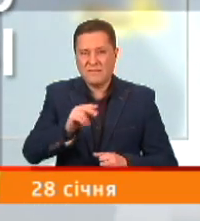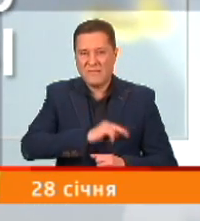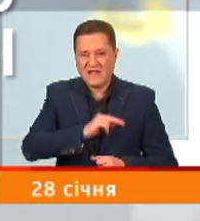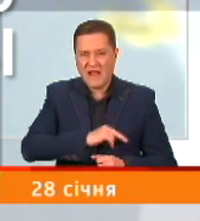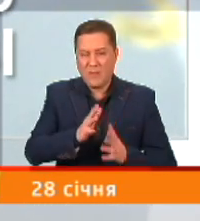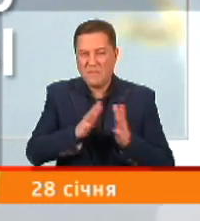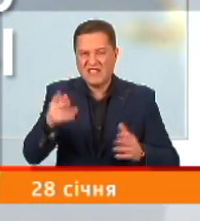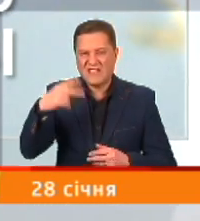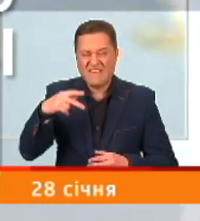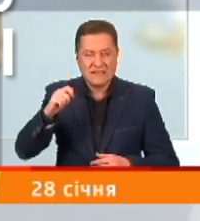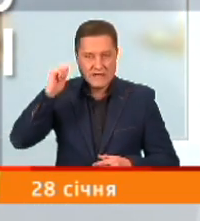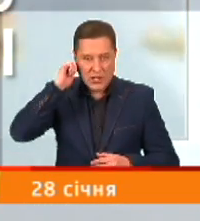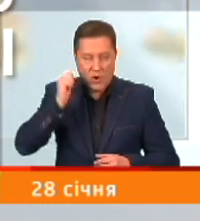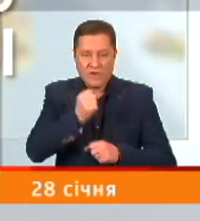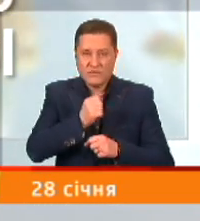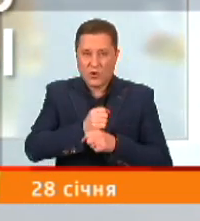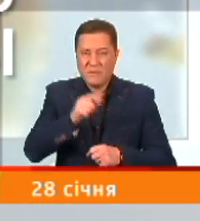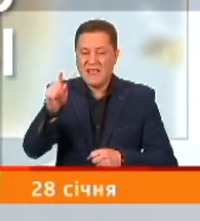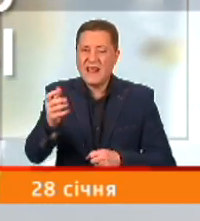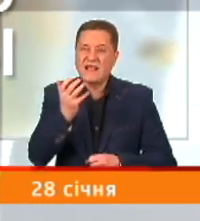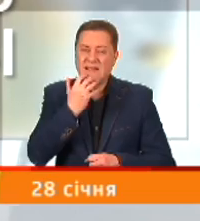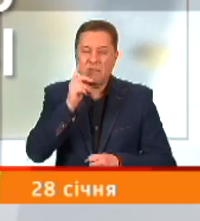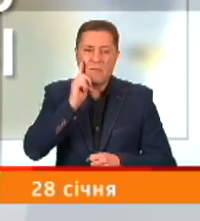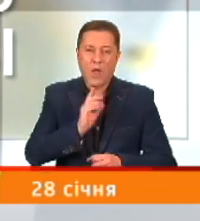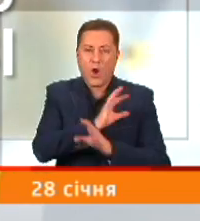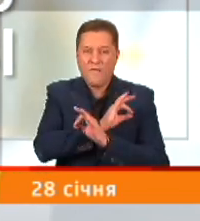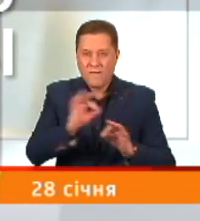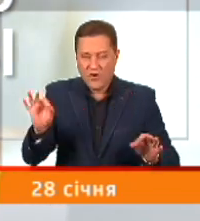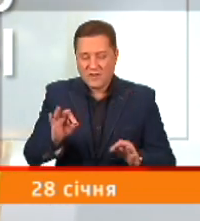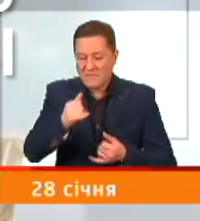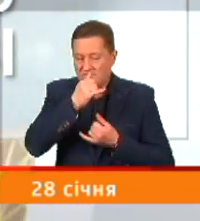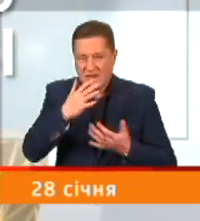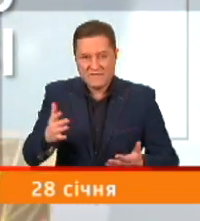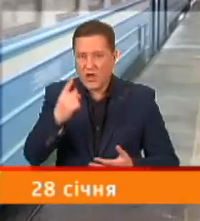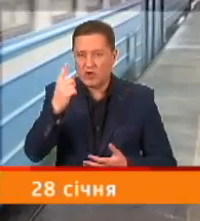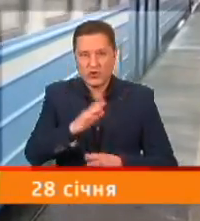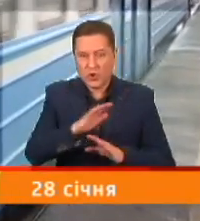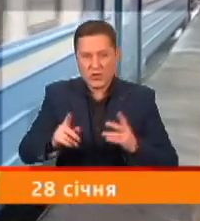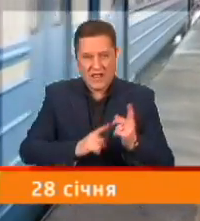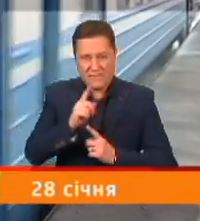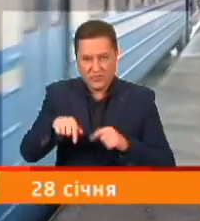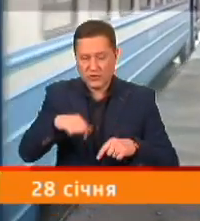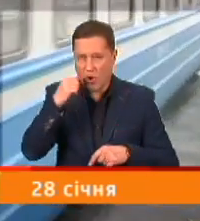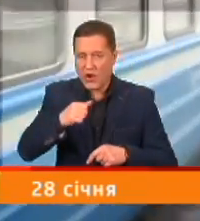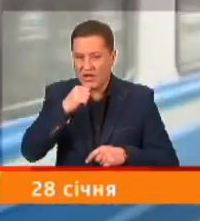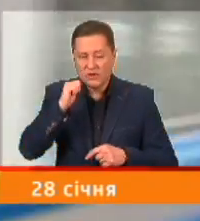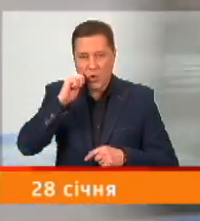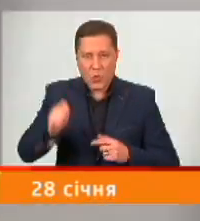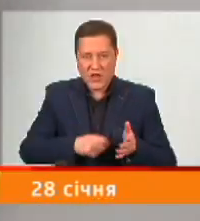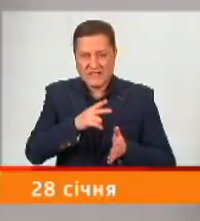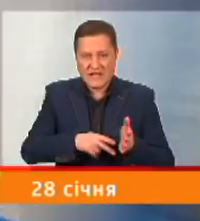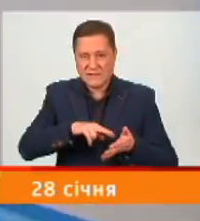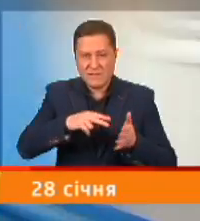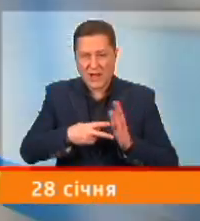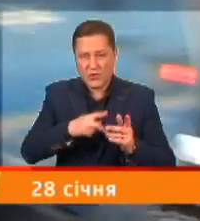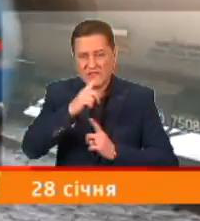вагонам більше 20 років. І зробити їх теплими та комфортними – не до снаги жодній реформі. Цьогоріч «Укрзалізниця» планує